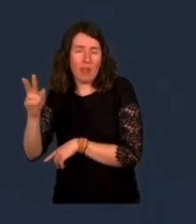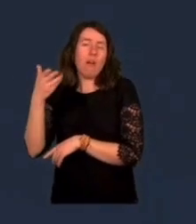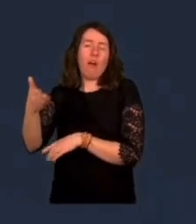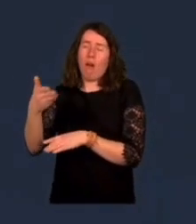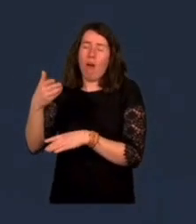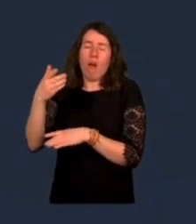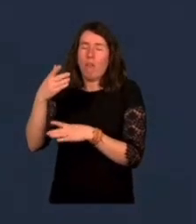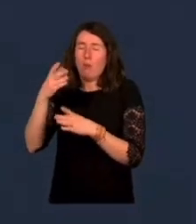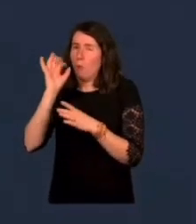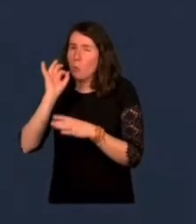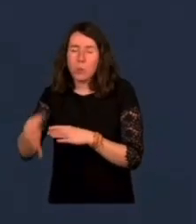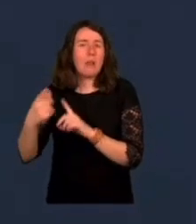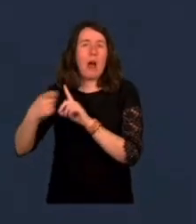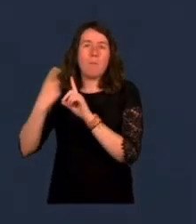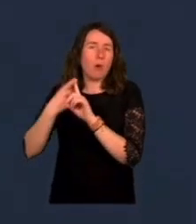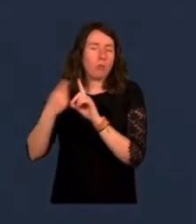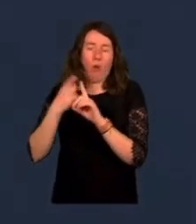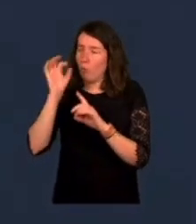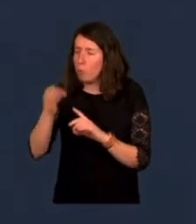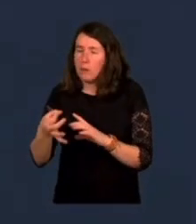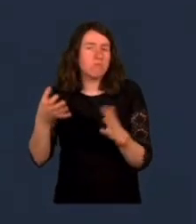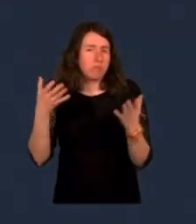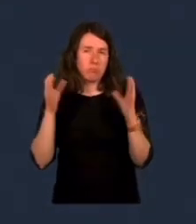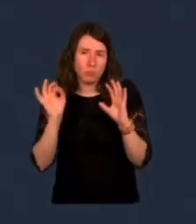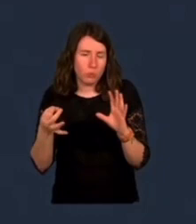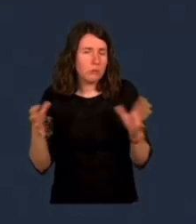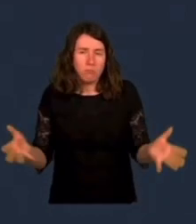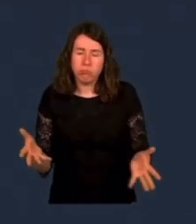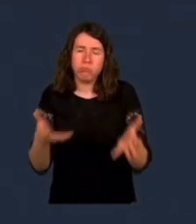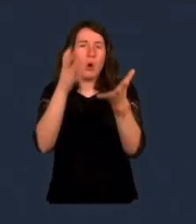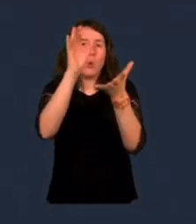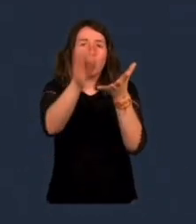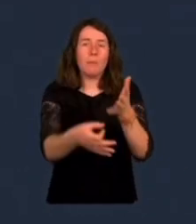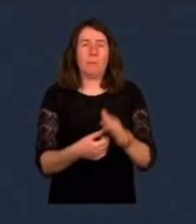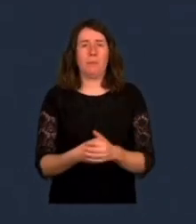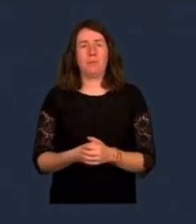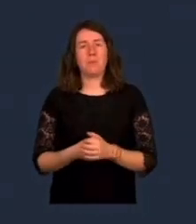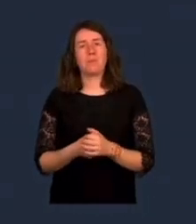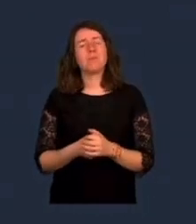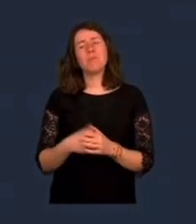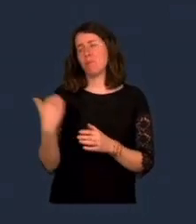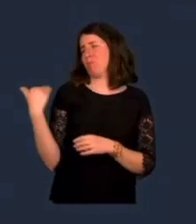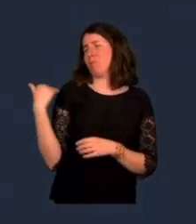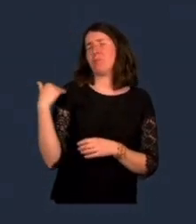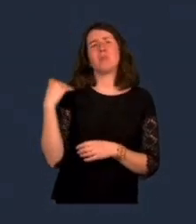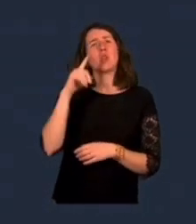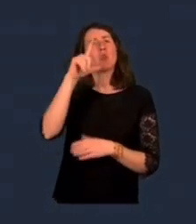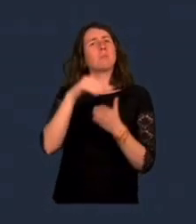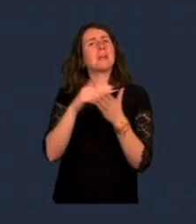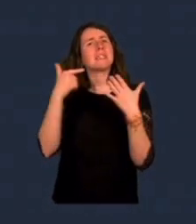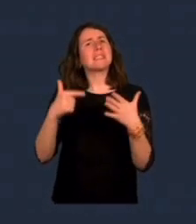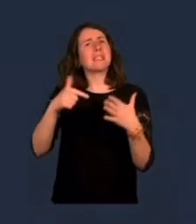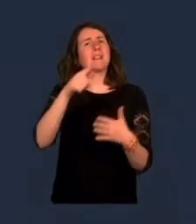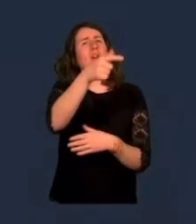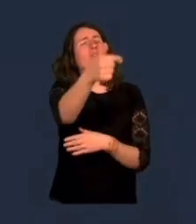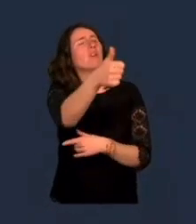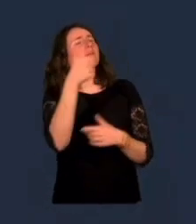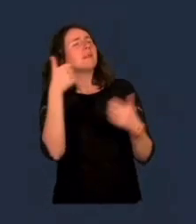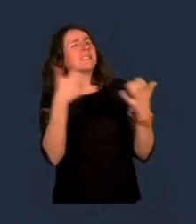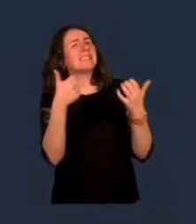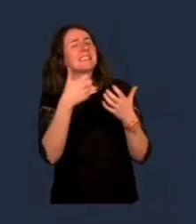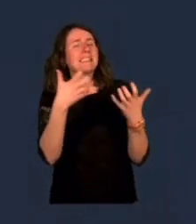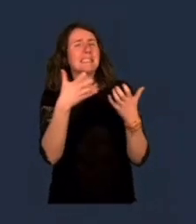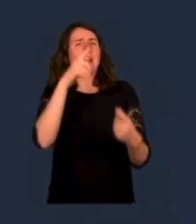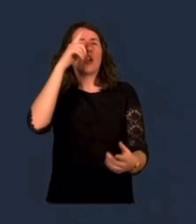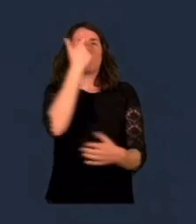prioritaires sont importants. Vous êtes également fixé en 2017 d'atteindre l'objectif global de 200 km